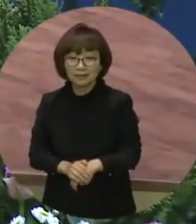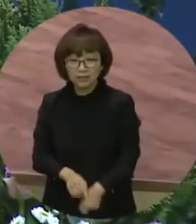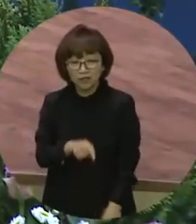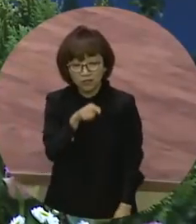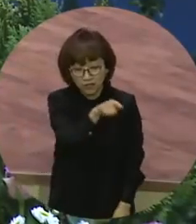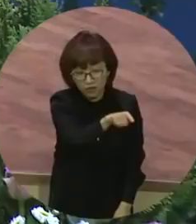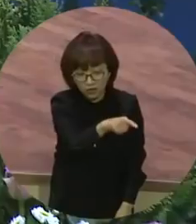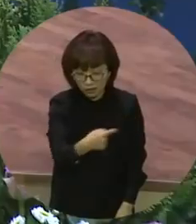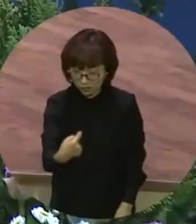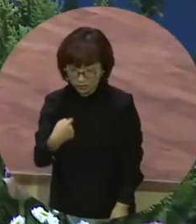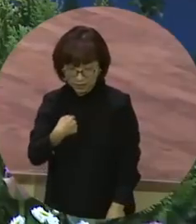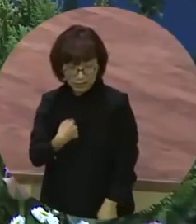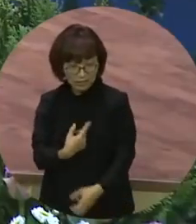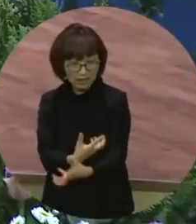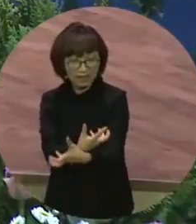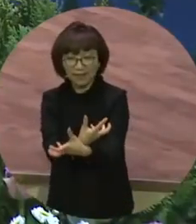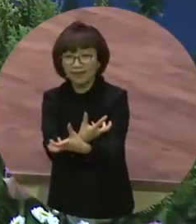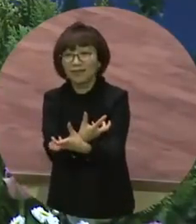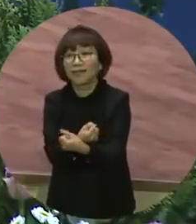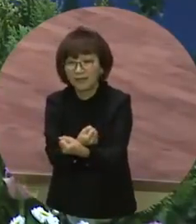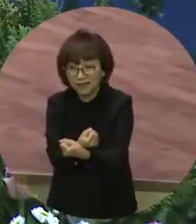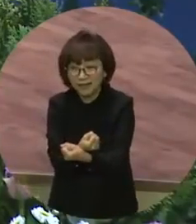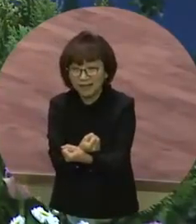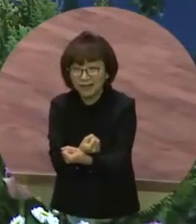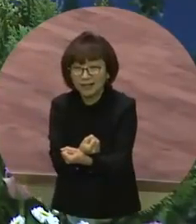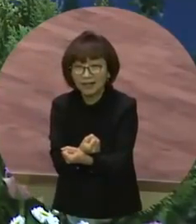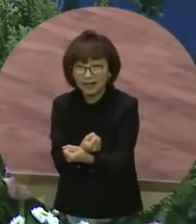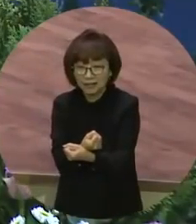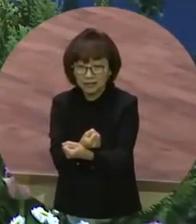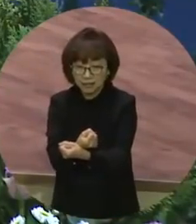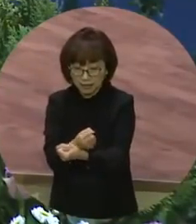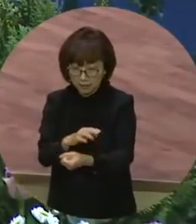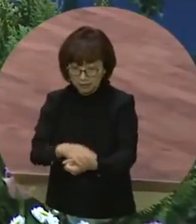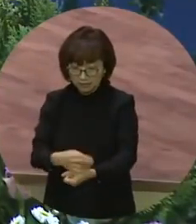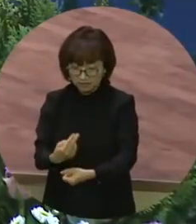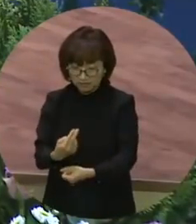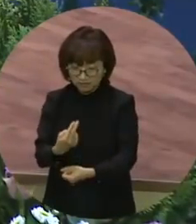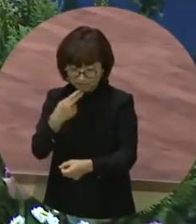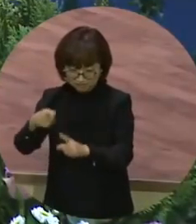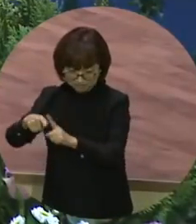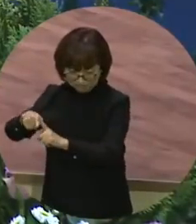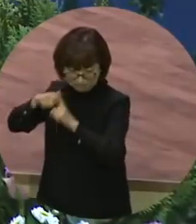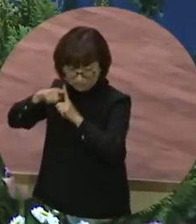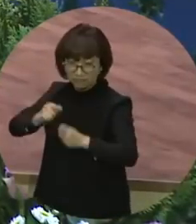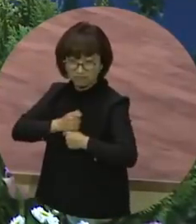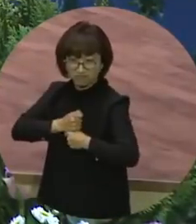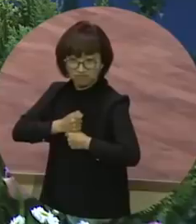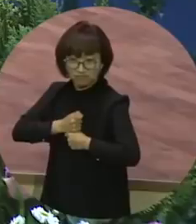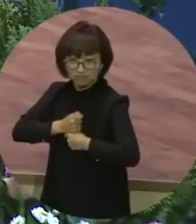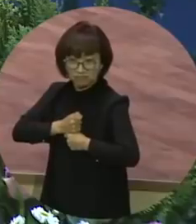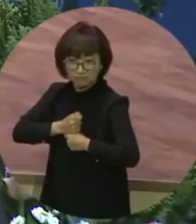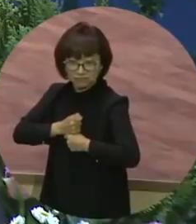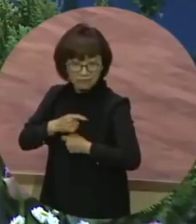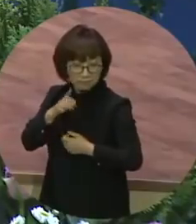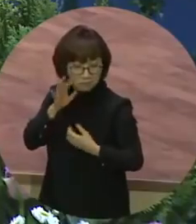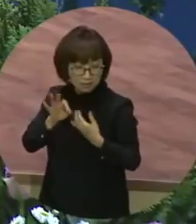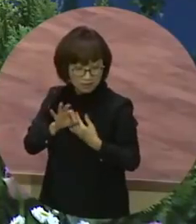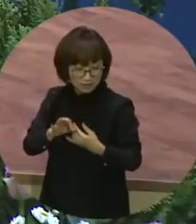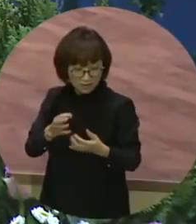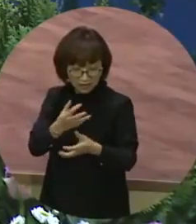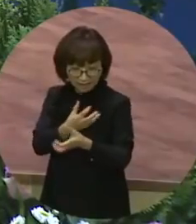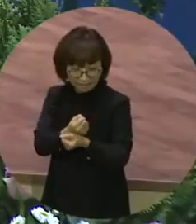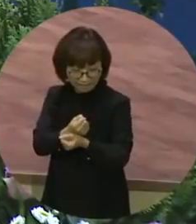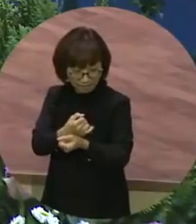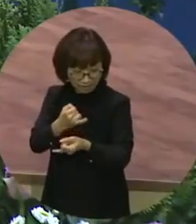맺은 이 계약, 이거는 생명 걸고 지켜야 된다. 안 그러면 죽는 거요. 그것이 이